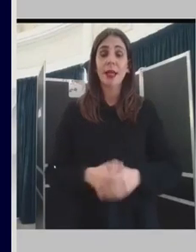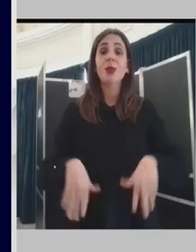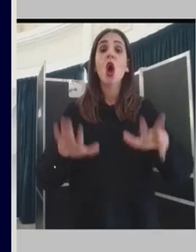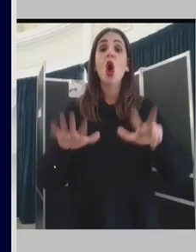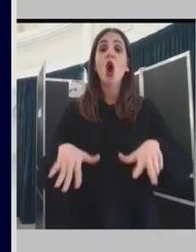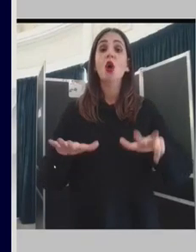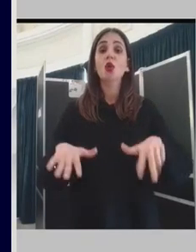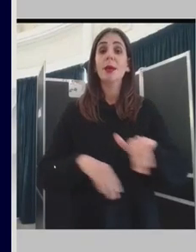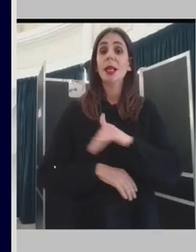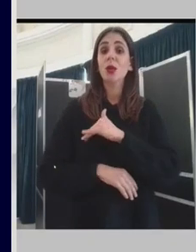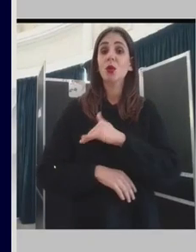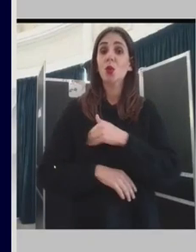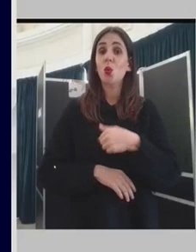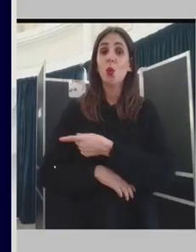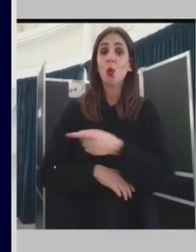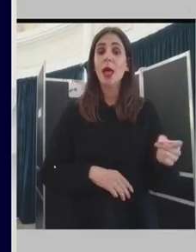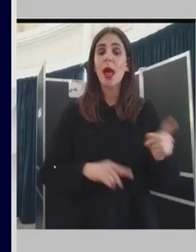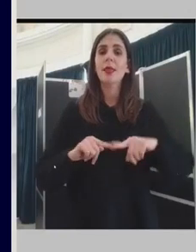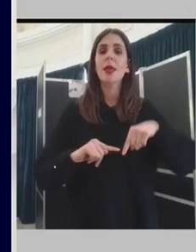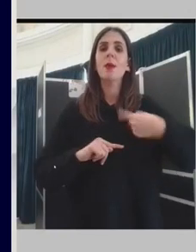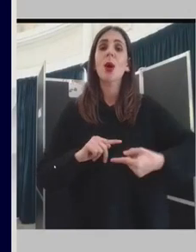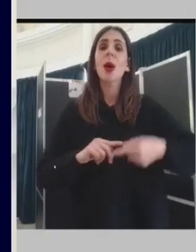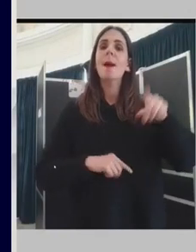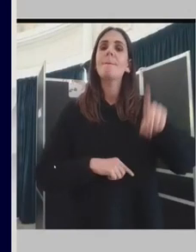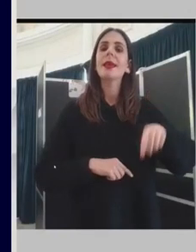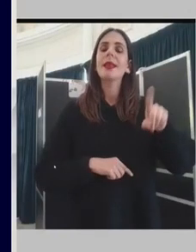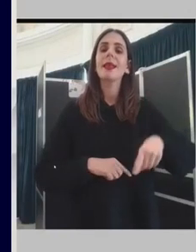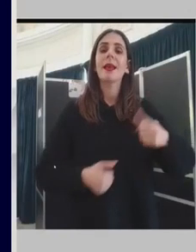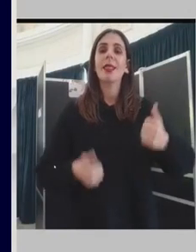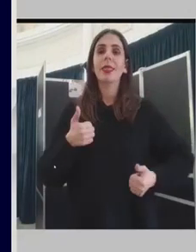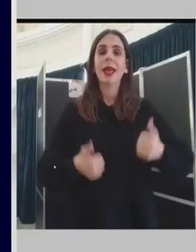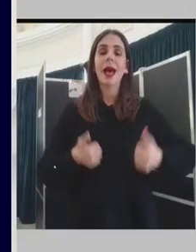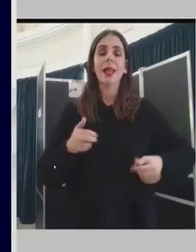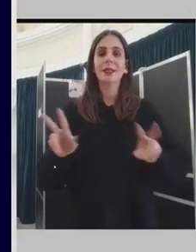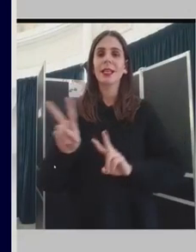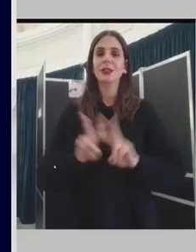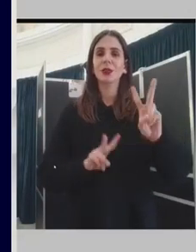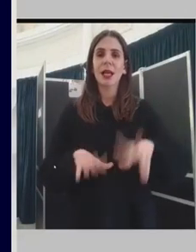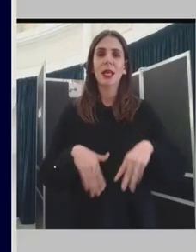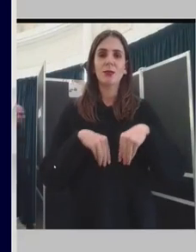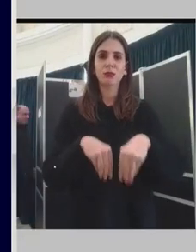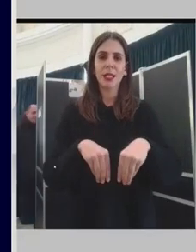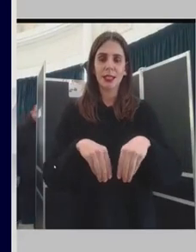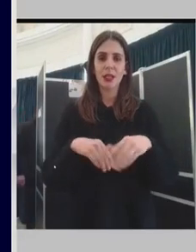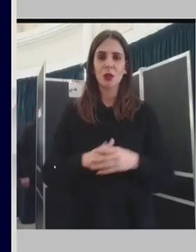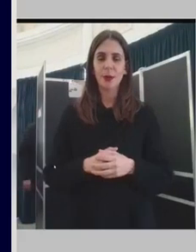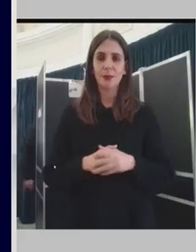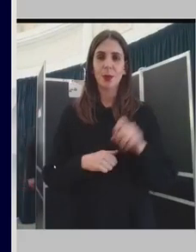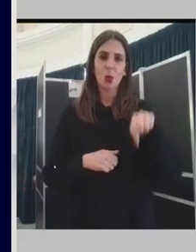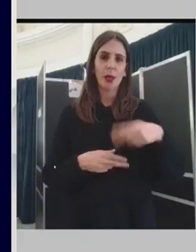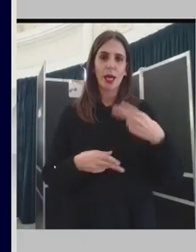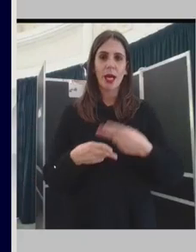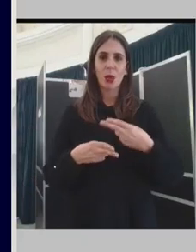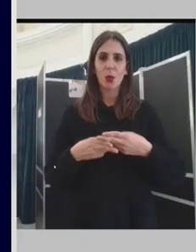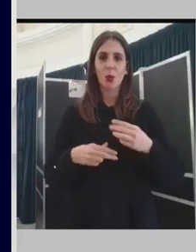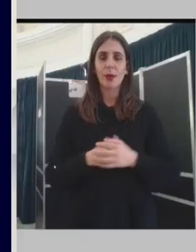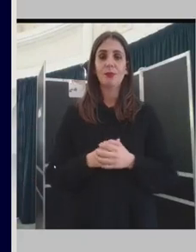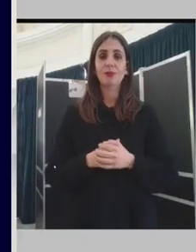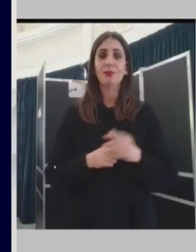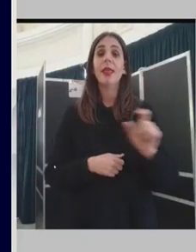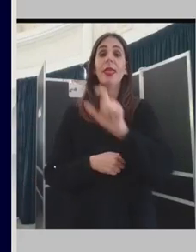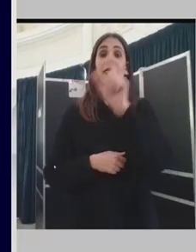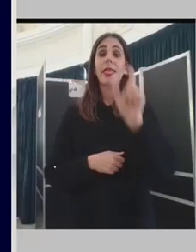1.000 poi hanno partecipato alle gare nazionali che l'anno scorso si sono svolte a Roma. E su tutta Italia